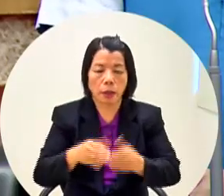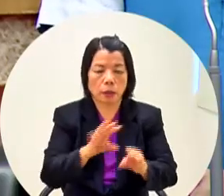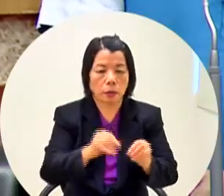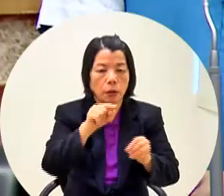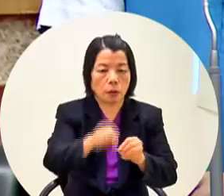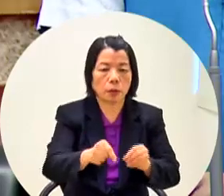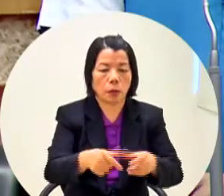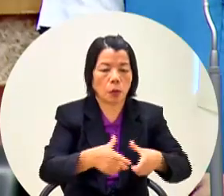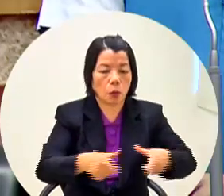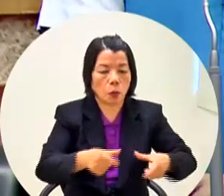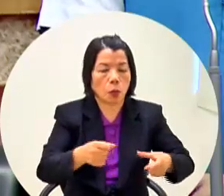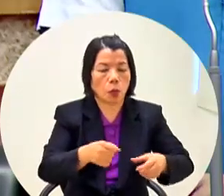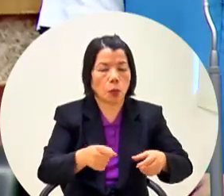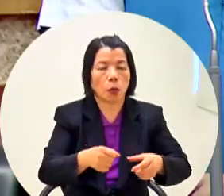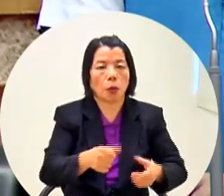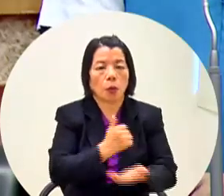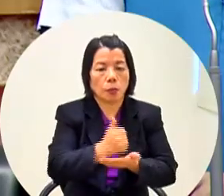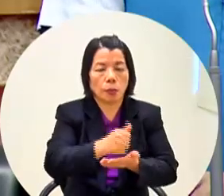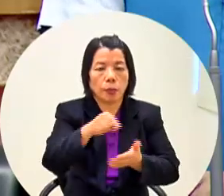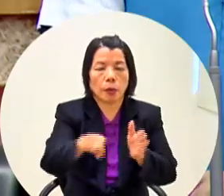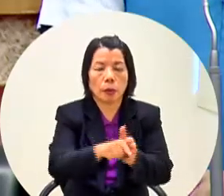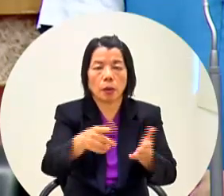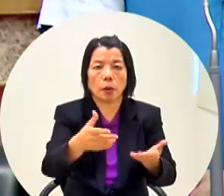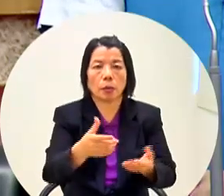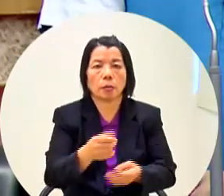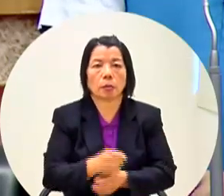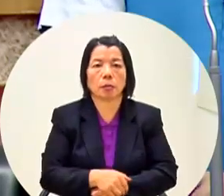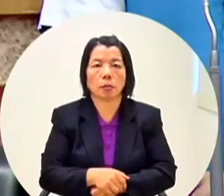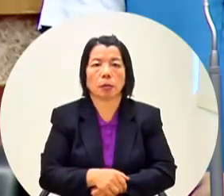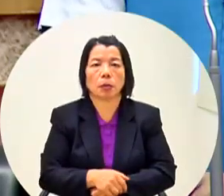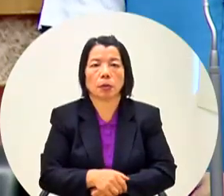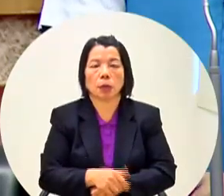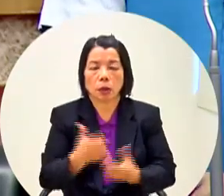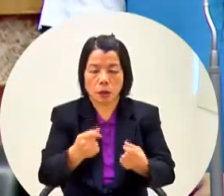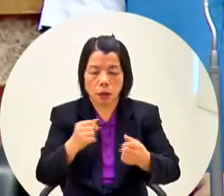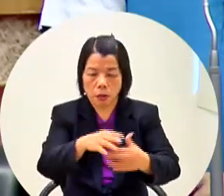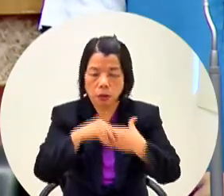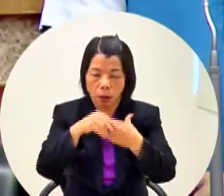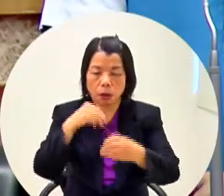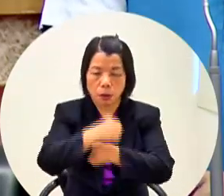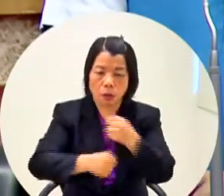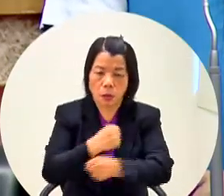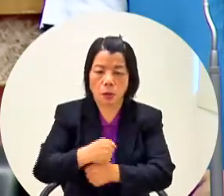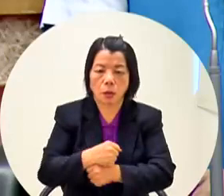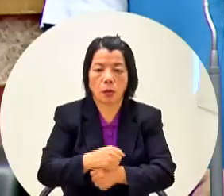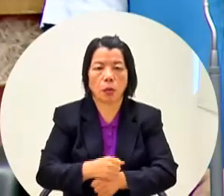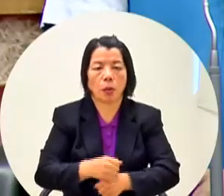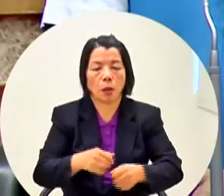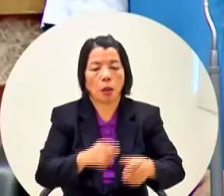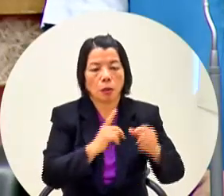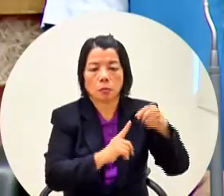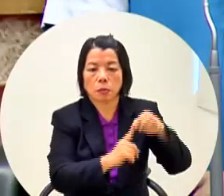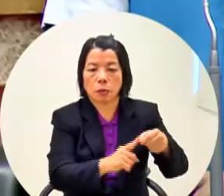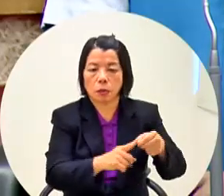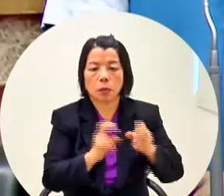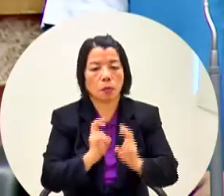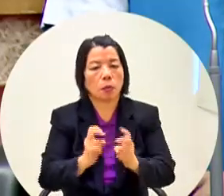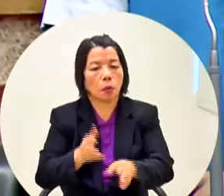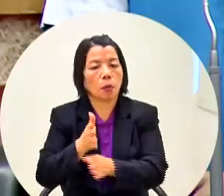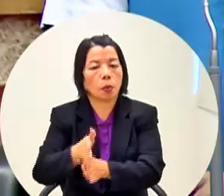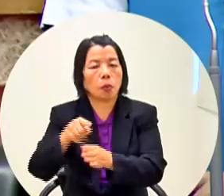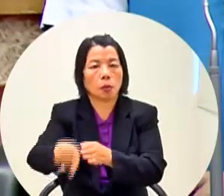长期的地方经济发展哦。那最重要，同时带动我们大众运输运量，否则你看我们支持黄线一投